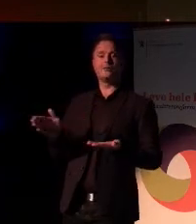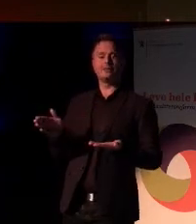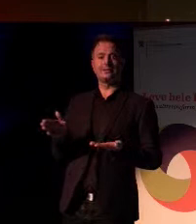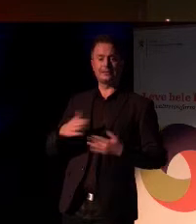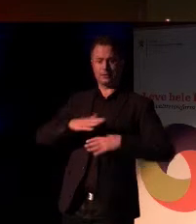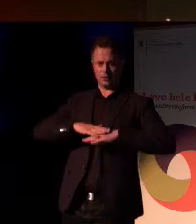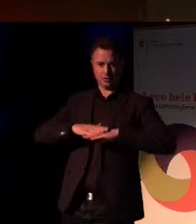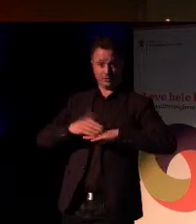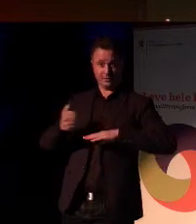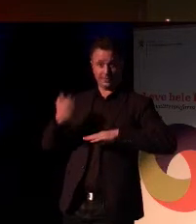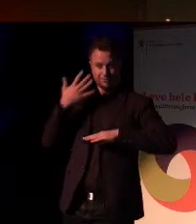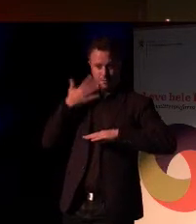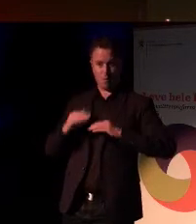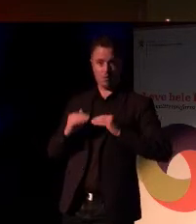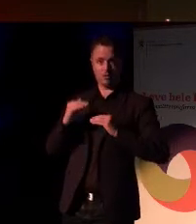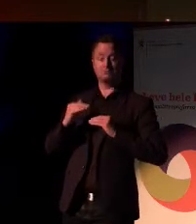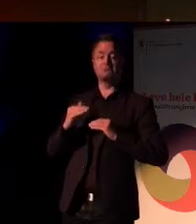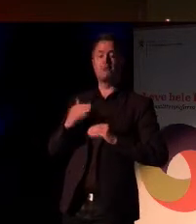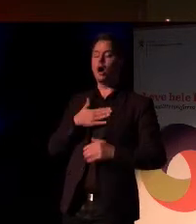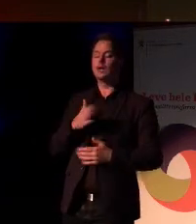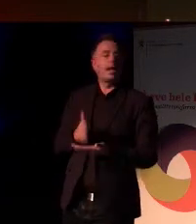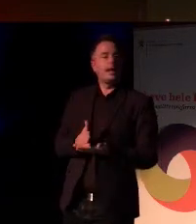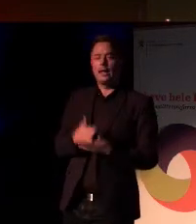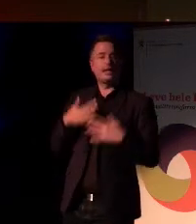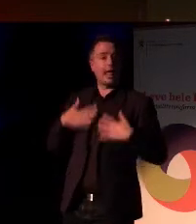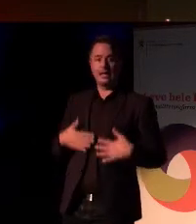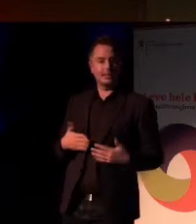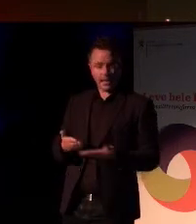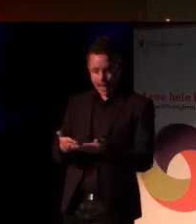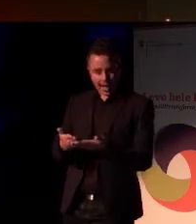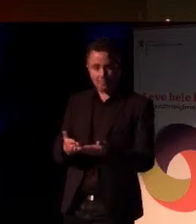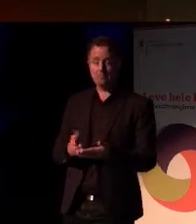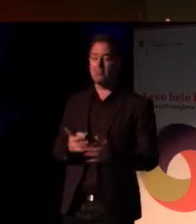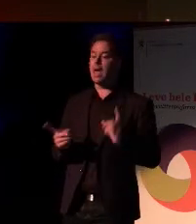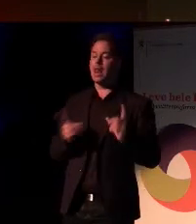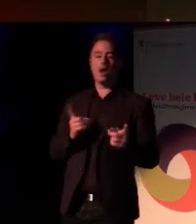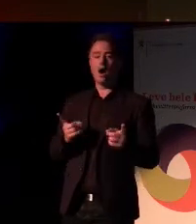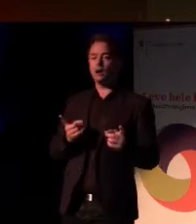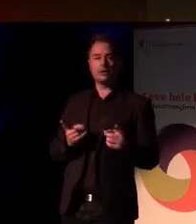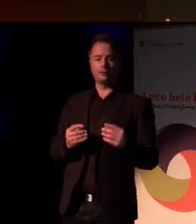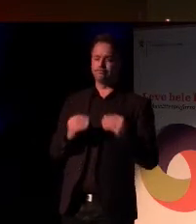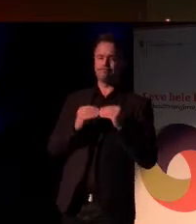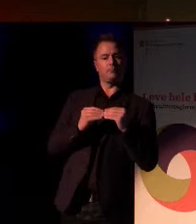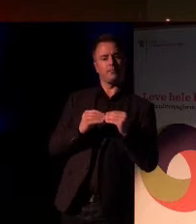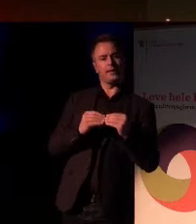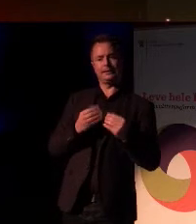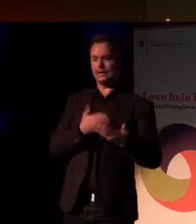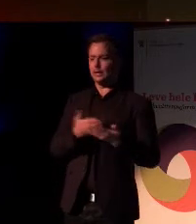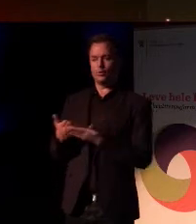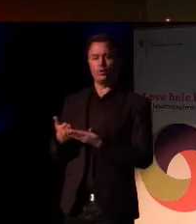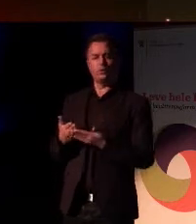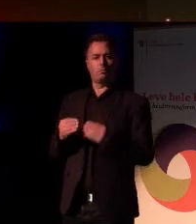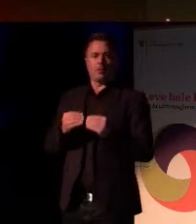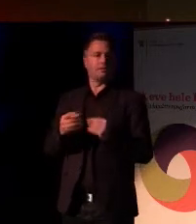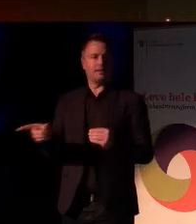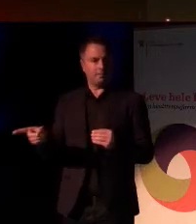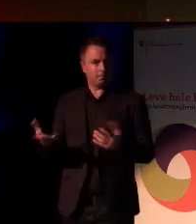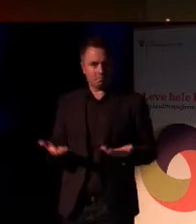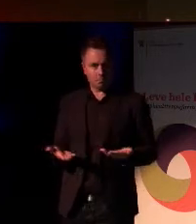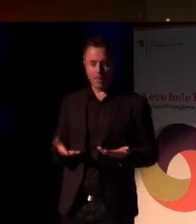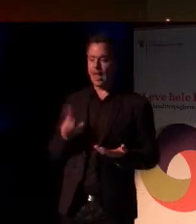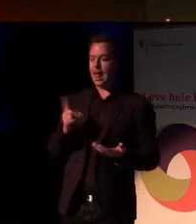år var at de ikke hadde rett til helsehjelp, eller at de ikke hadde et egnet tilbud for disse pasientene, eller at de henviste til pasientens